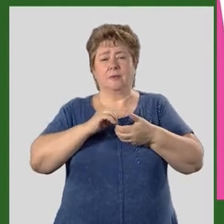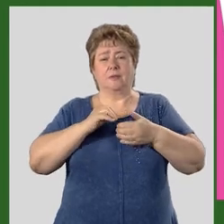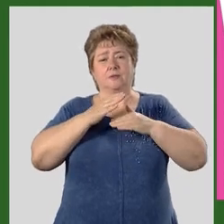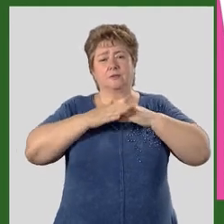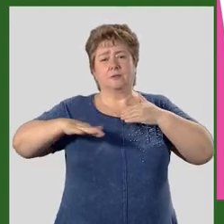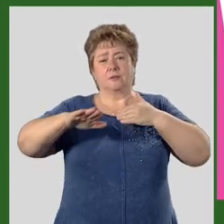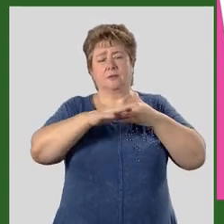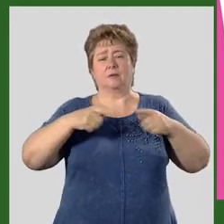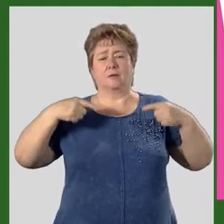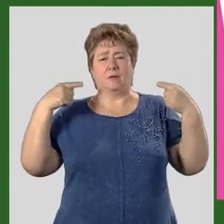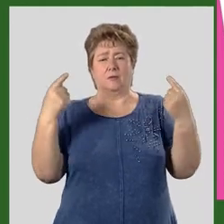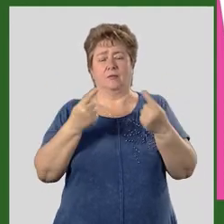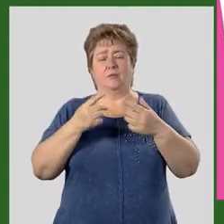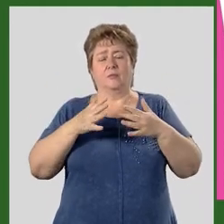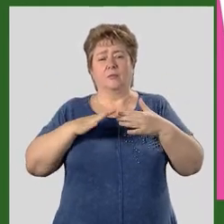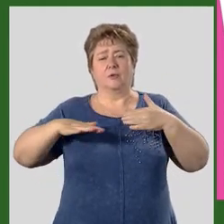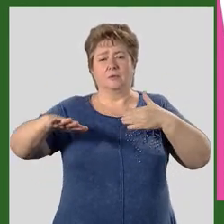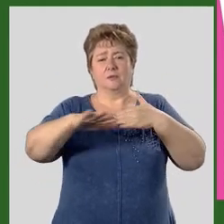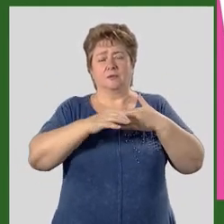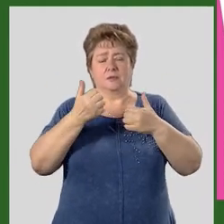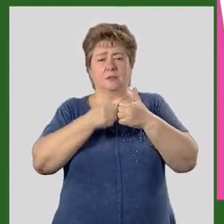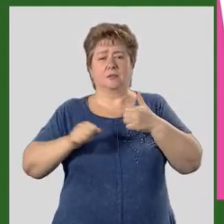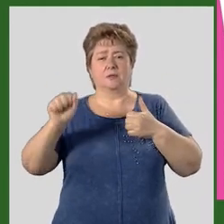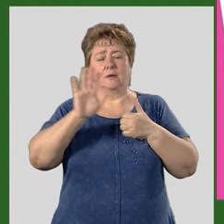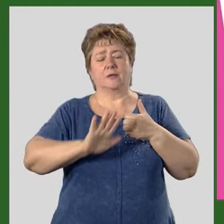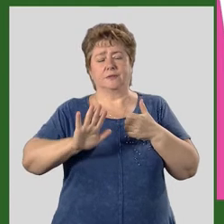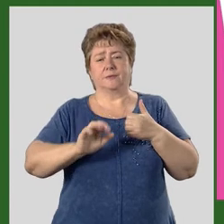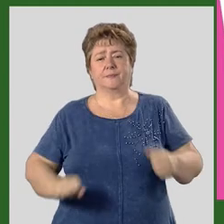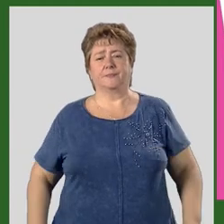край огромной территории Средней Азии.